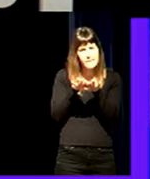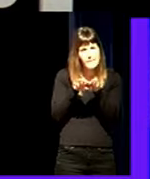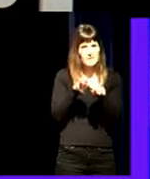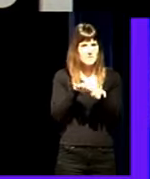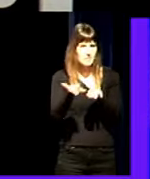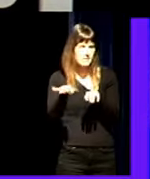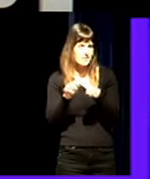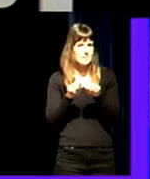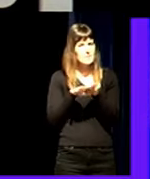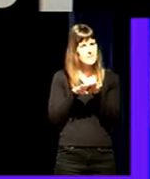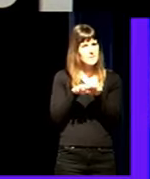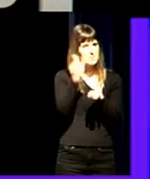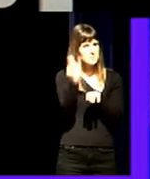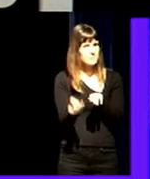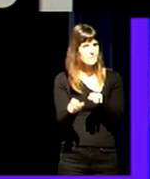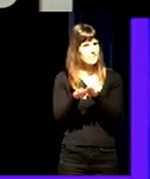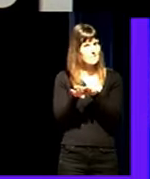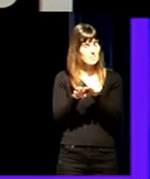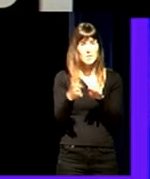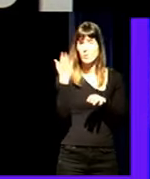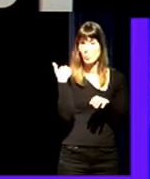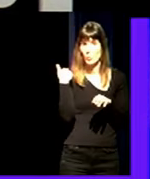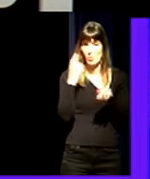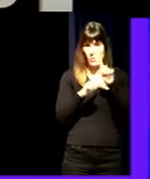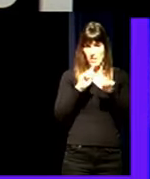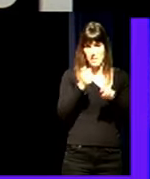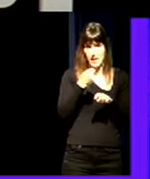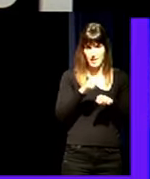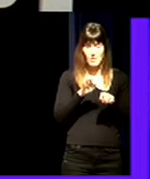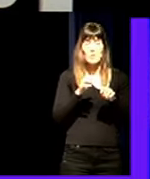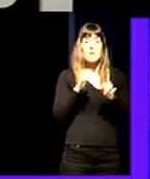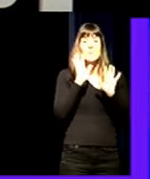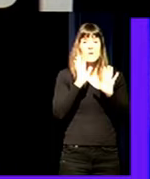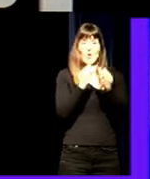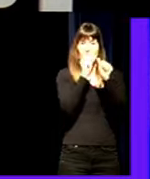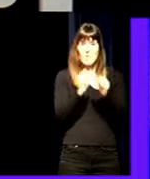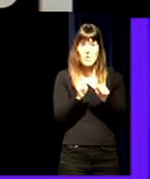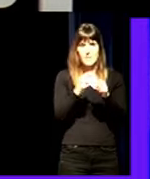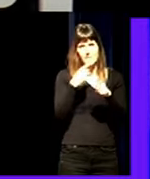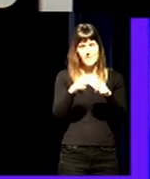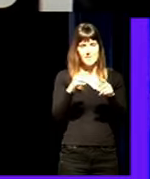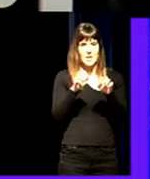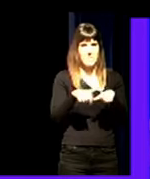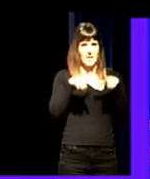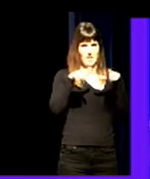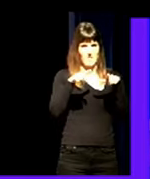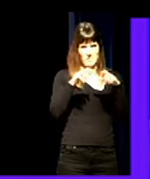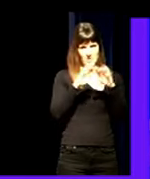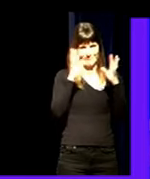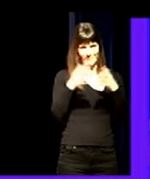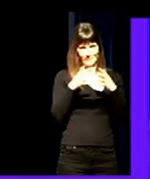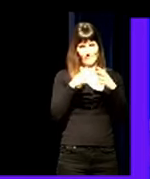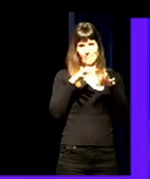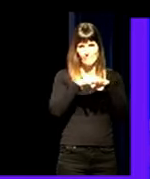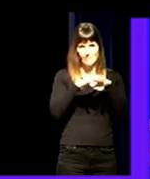eta ustean geneukena, baina plataforma. Orduan, zer gertatzen da askotan irakasle hori gertatzen zaigunean, ez dut,